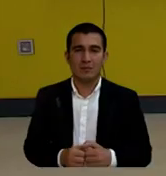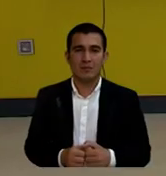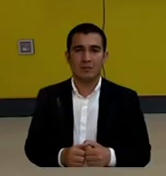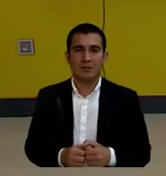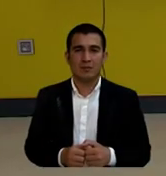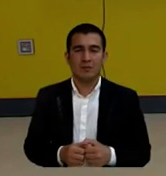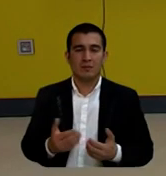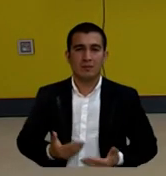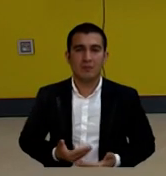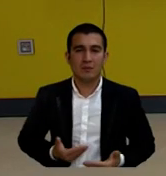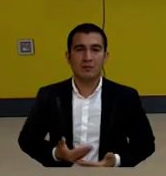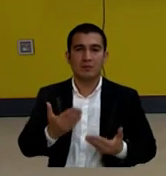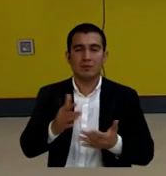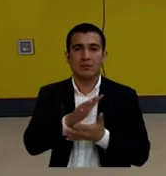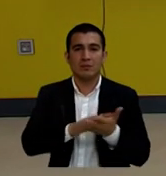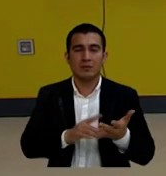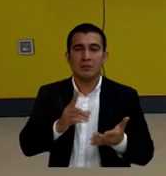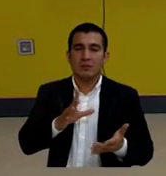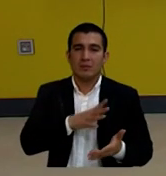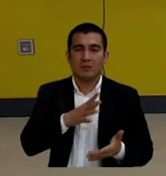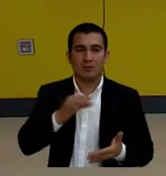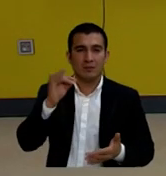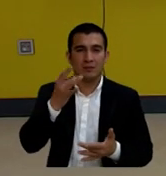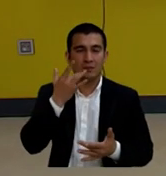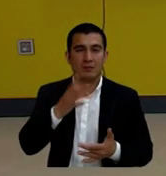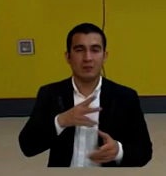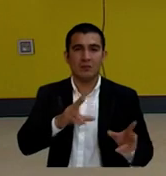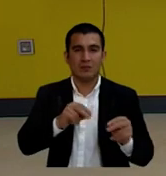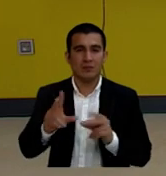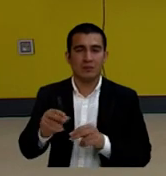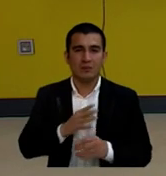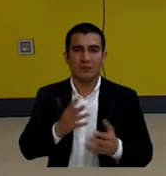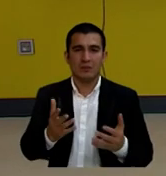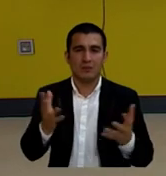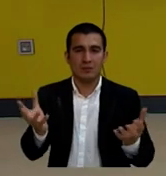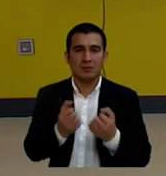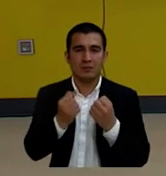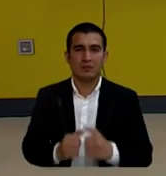Hayotdagi barcha orzularingiz ushalishini so'rab qolaman.